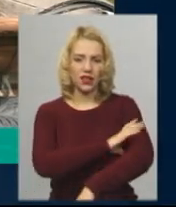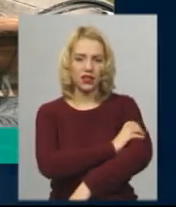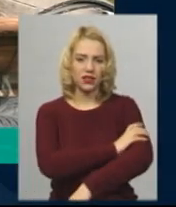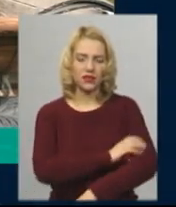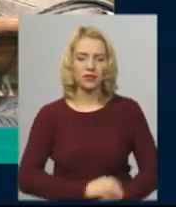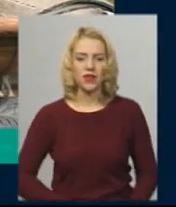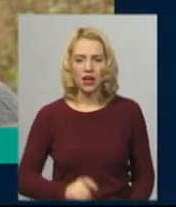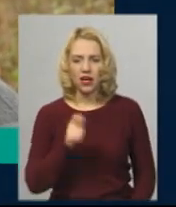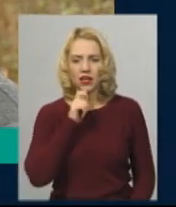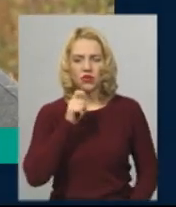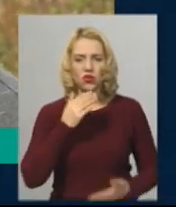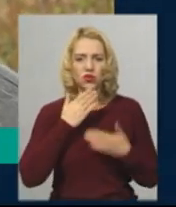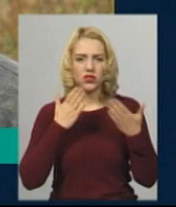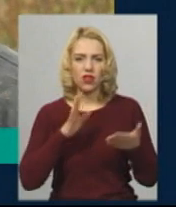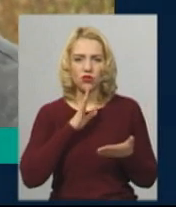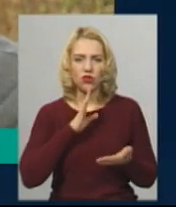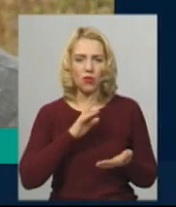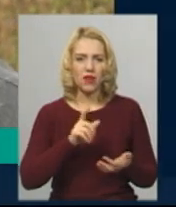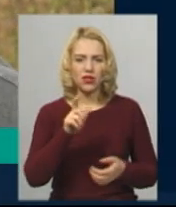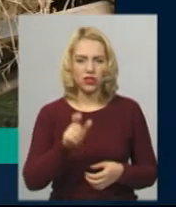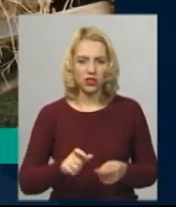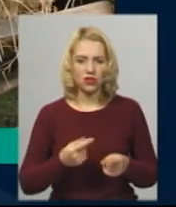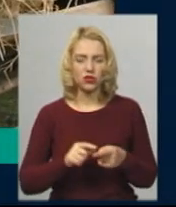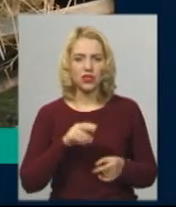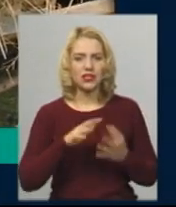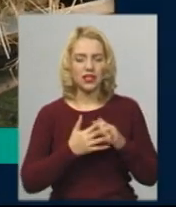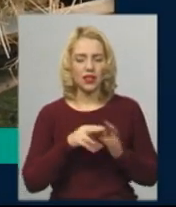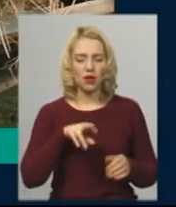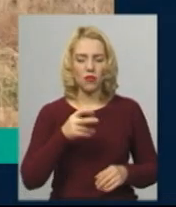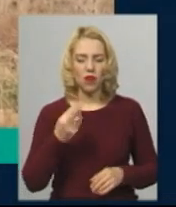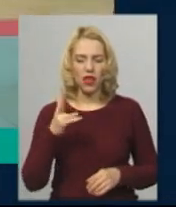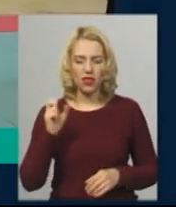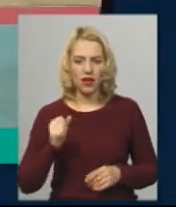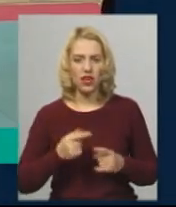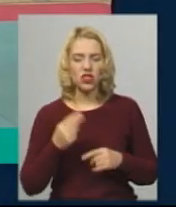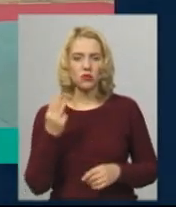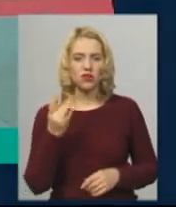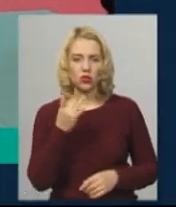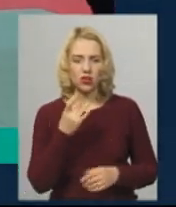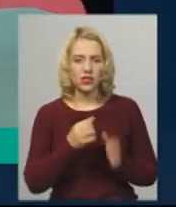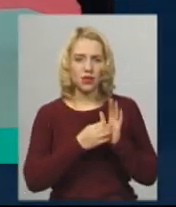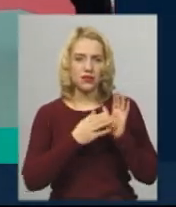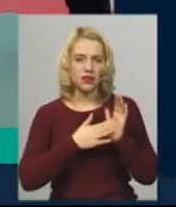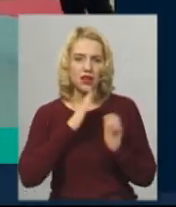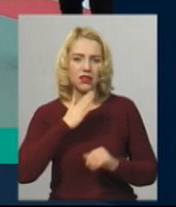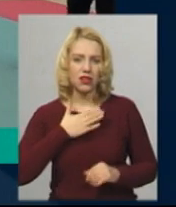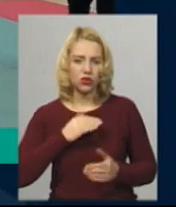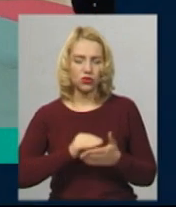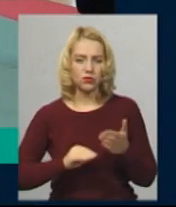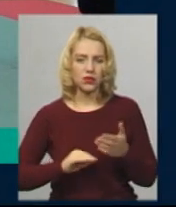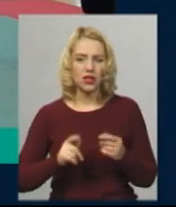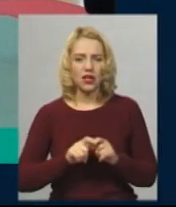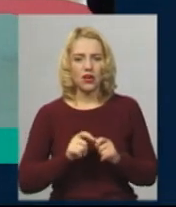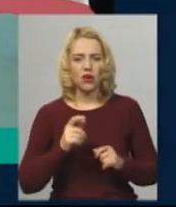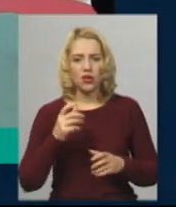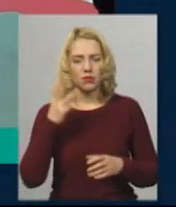останньою єдиною мешканкою колишнього села Поляна Шепетівського району записали наші кореспонденти. 25 медалей здобула хмельницька команда на відкритому